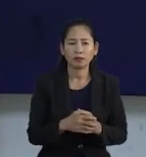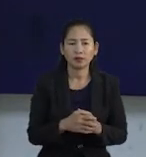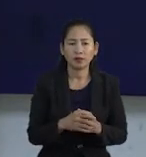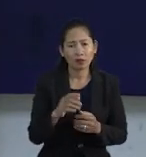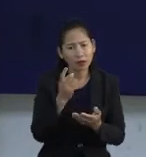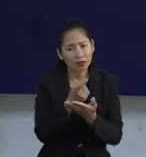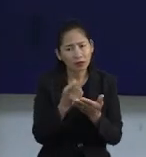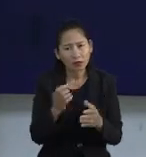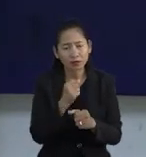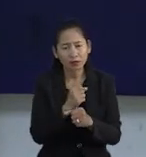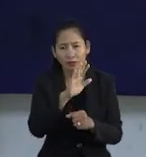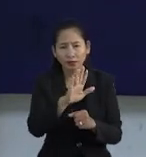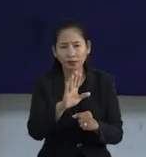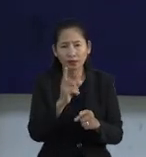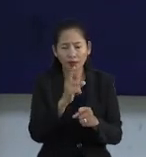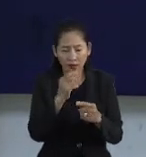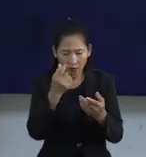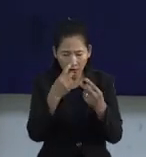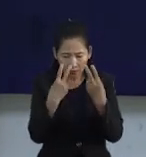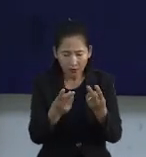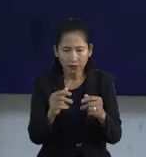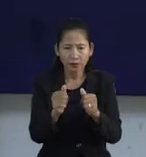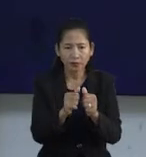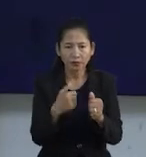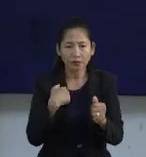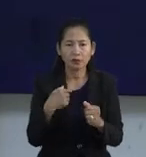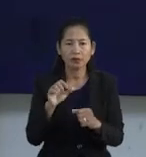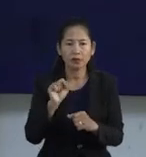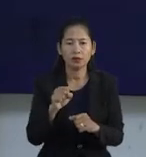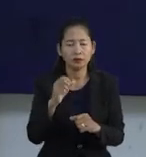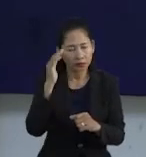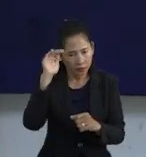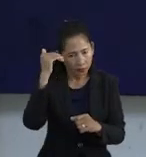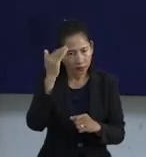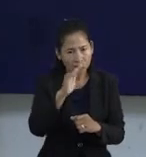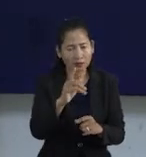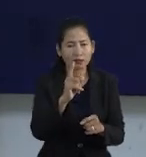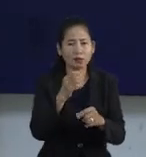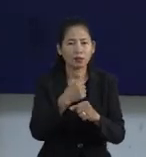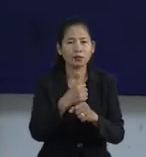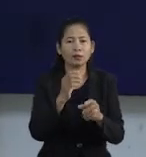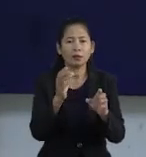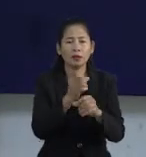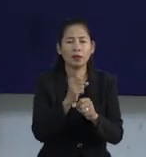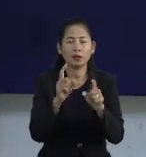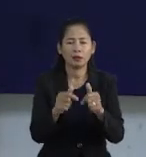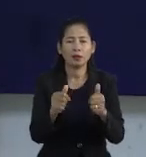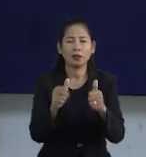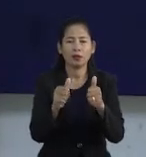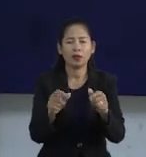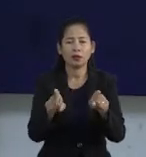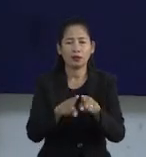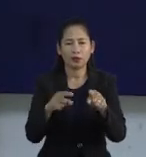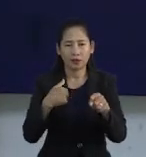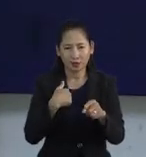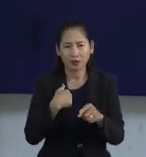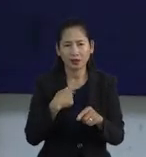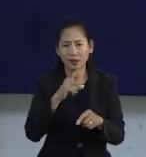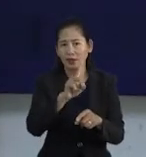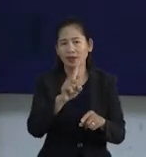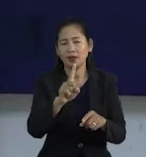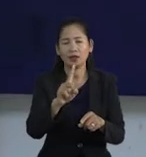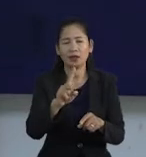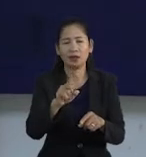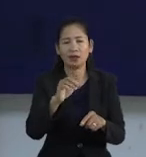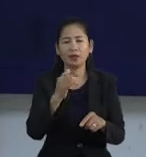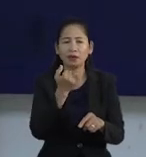mà đã cốn cái cà bọc cốn tiền mồi lục rùm mới và cụ dân khẩm đã cốn thử ban là ổ lục rùm chân và mình toàn cốn na đây mình